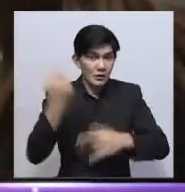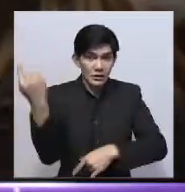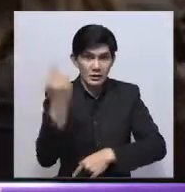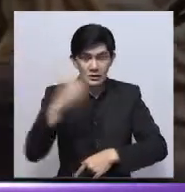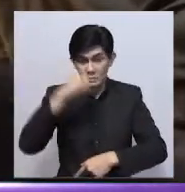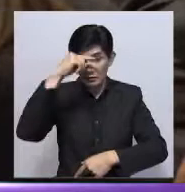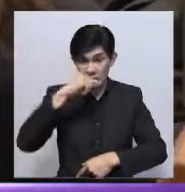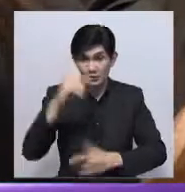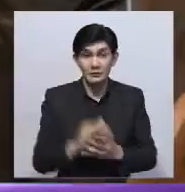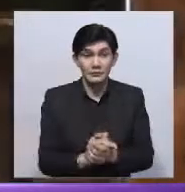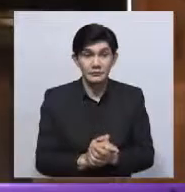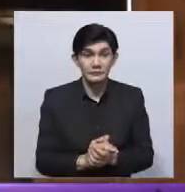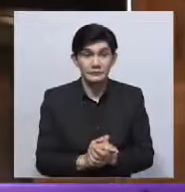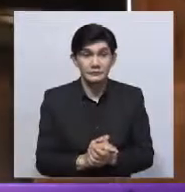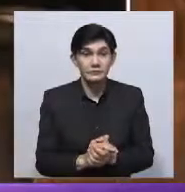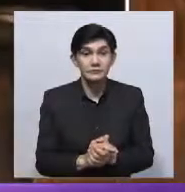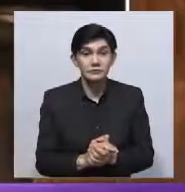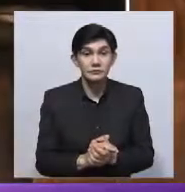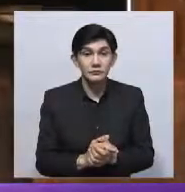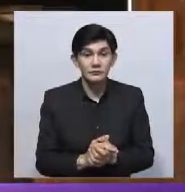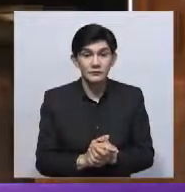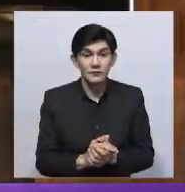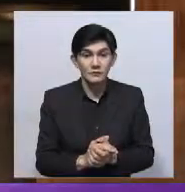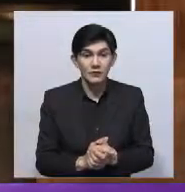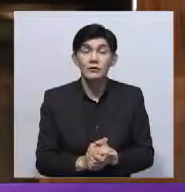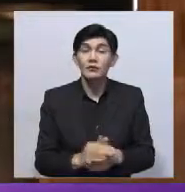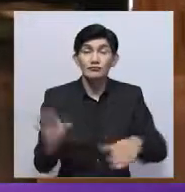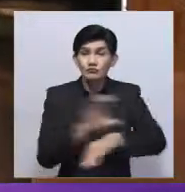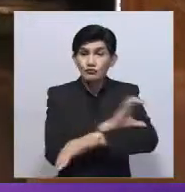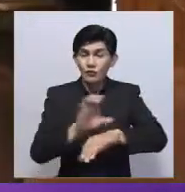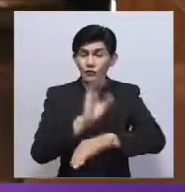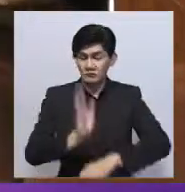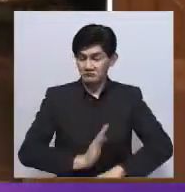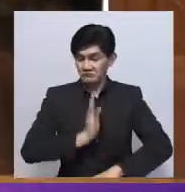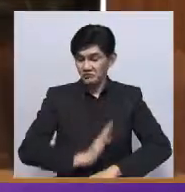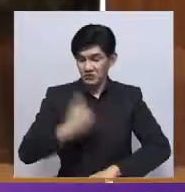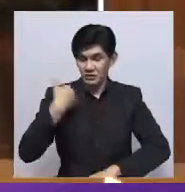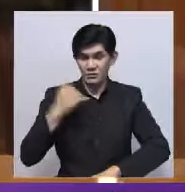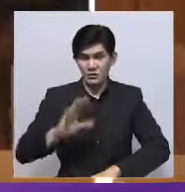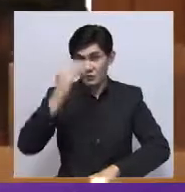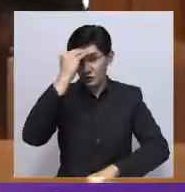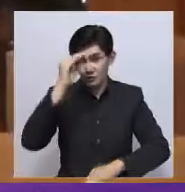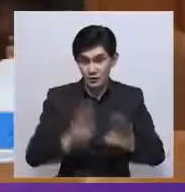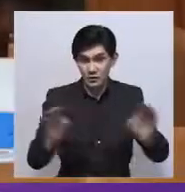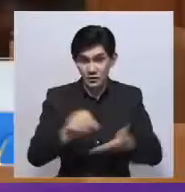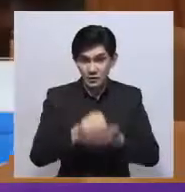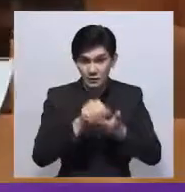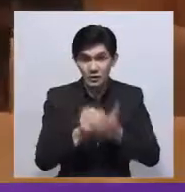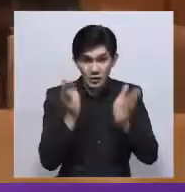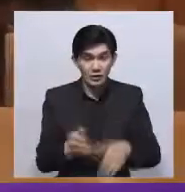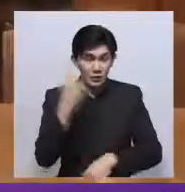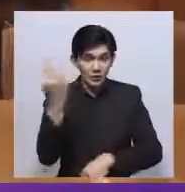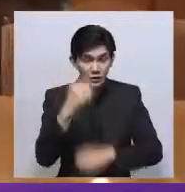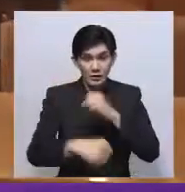ของไทยนี่คือรถไฟหรูเซเว่นสตาร์ที่ทาง JR Kyushu ได้เริ่มเปิดให้บริการแก่นักท่องเ